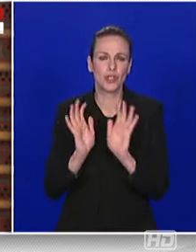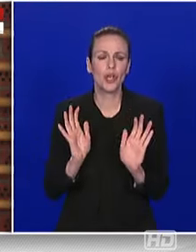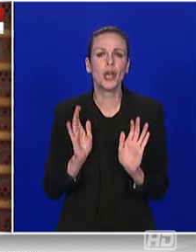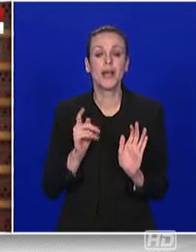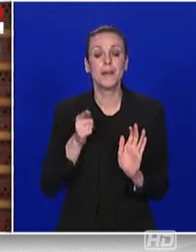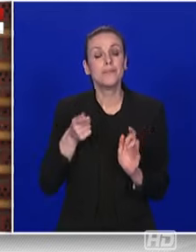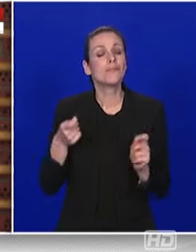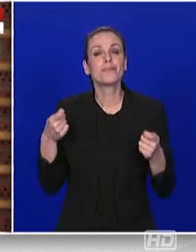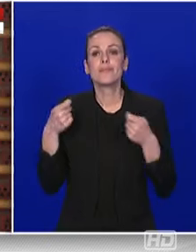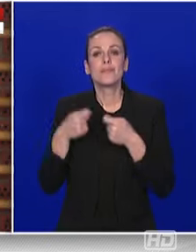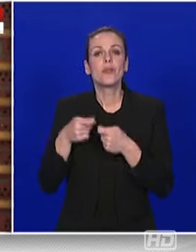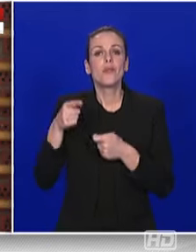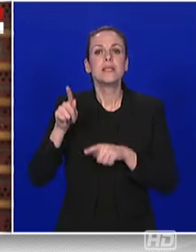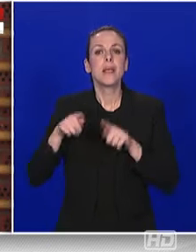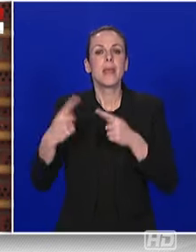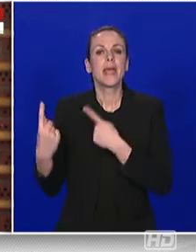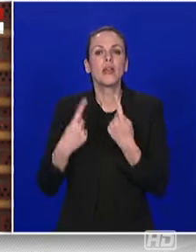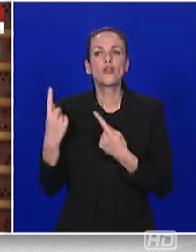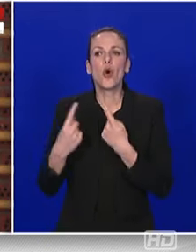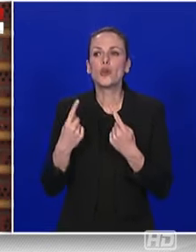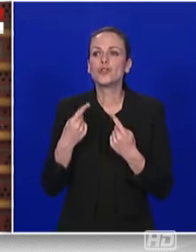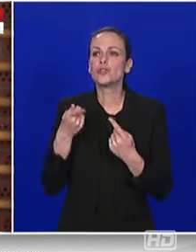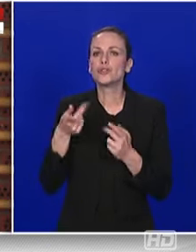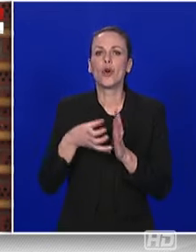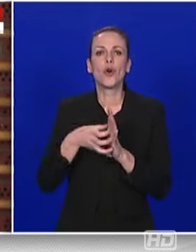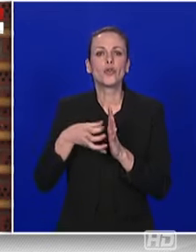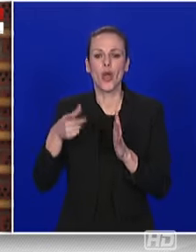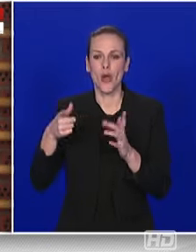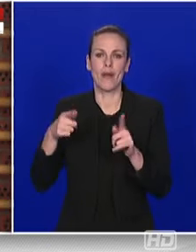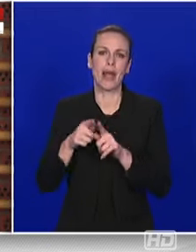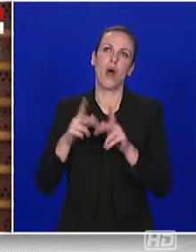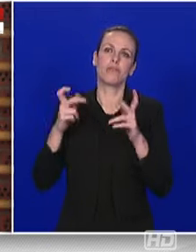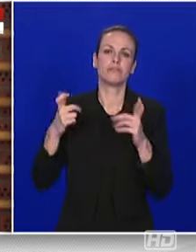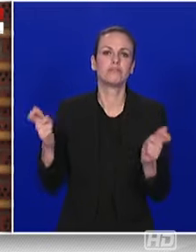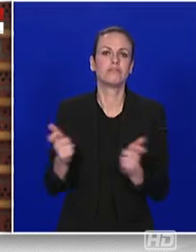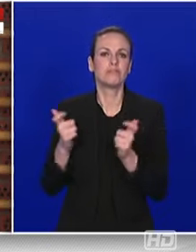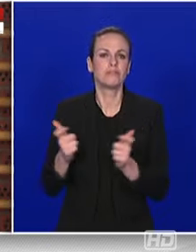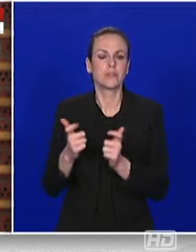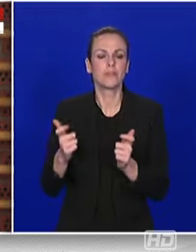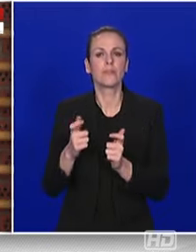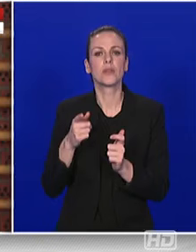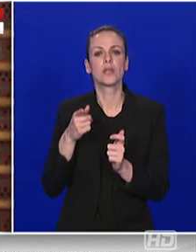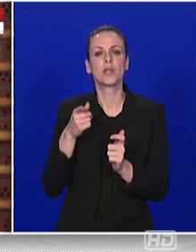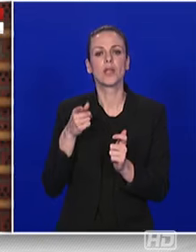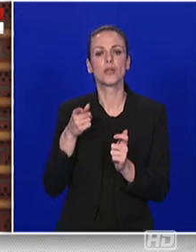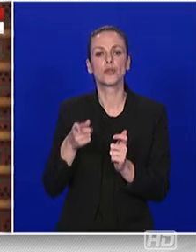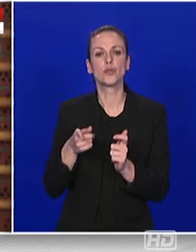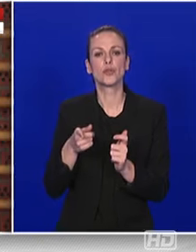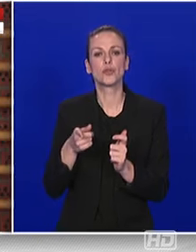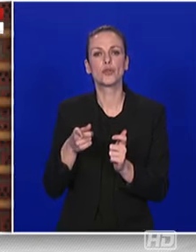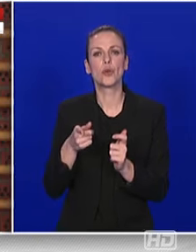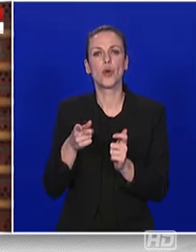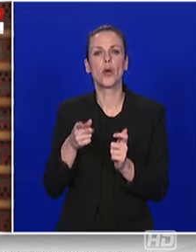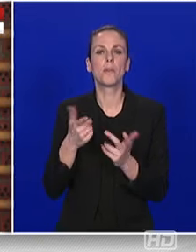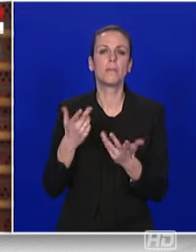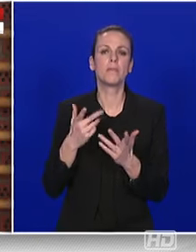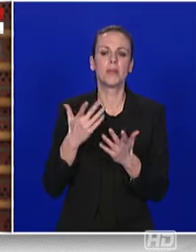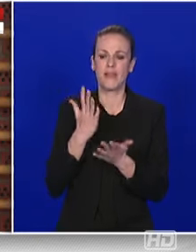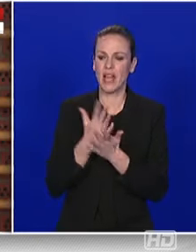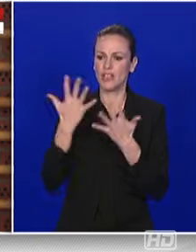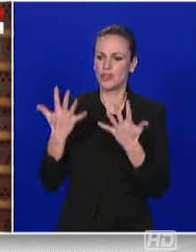tiču događaja koji traju i manifestacija od par desetaka godina